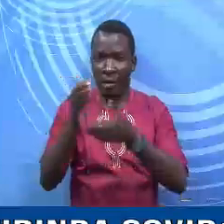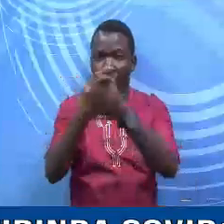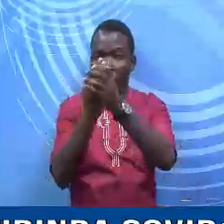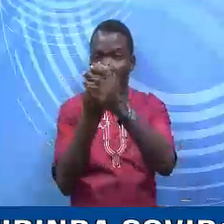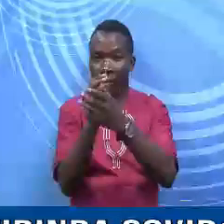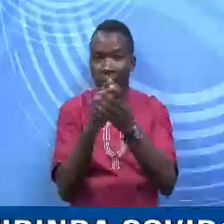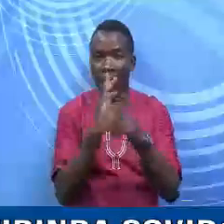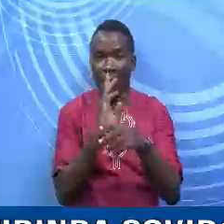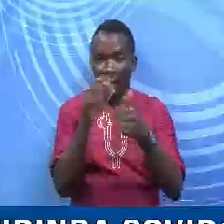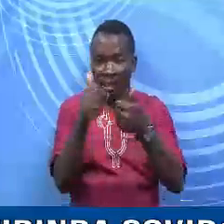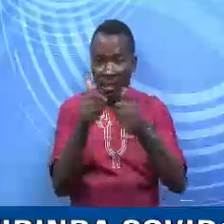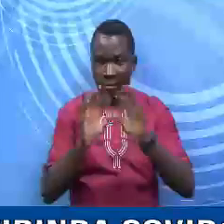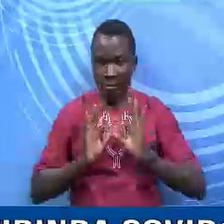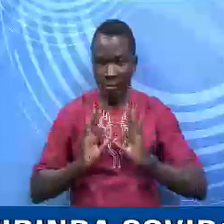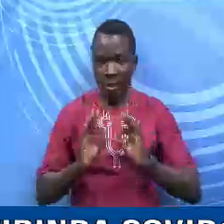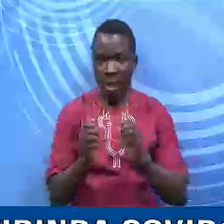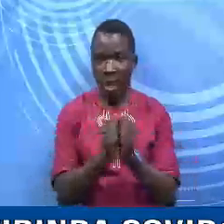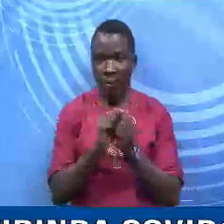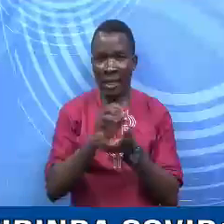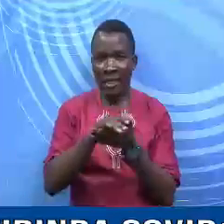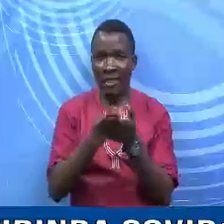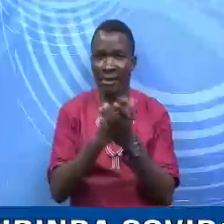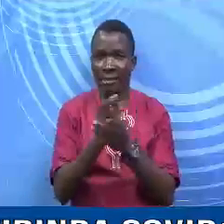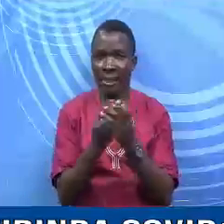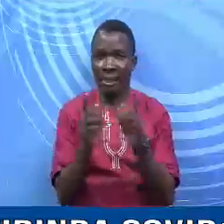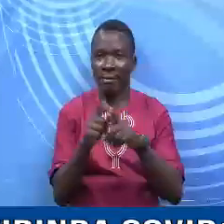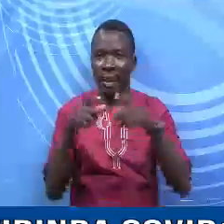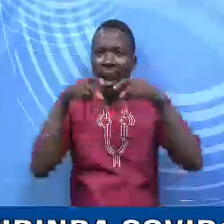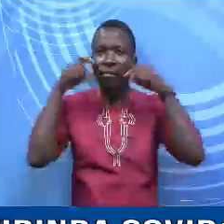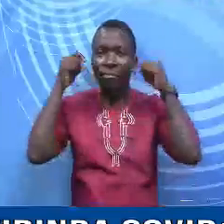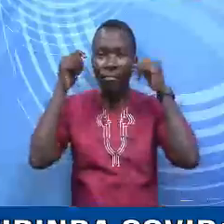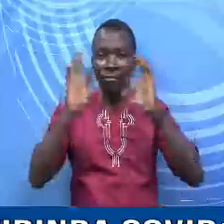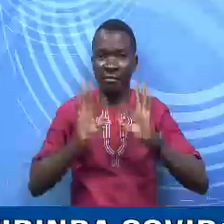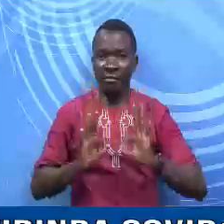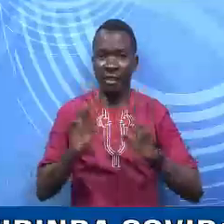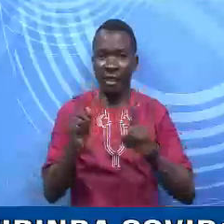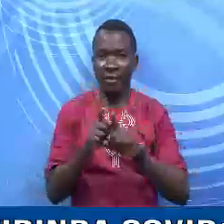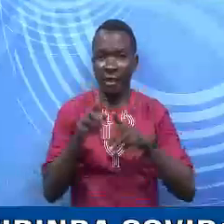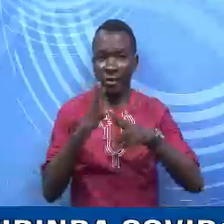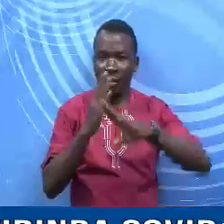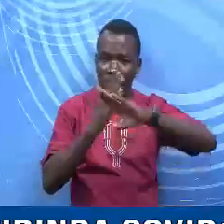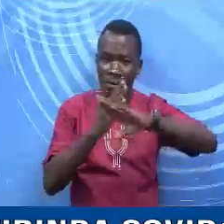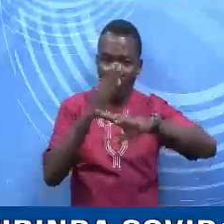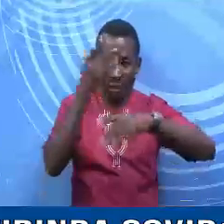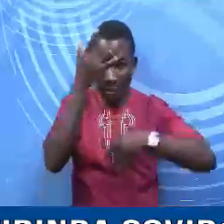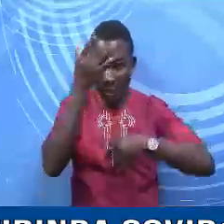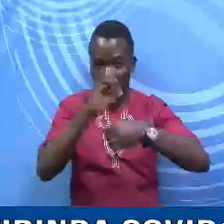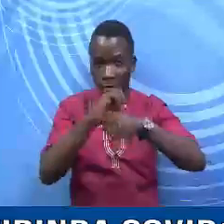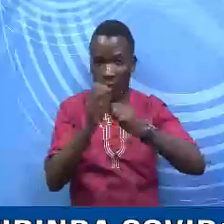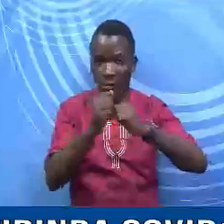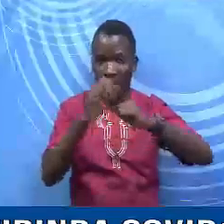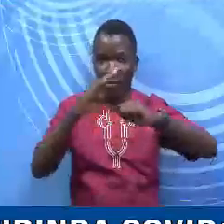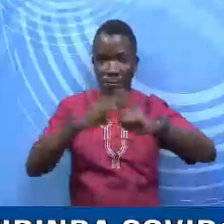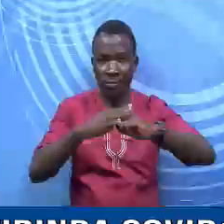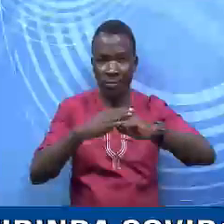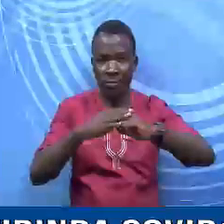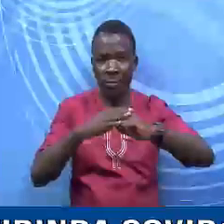n'amazi meza ndetse n'isabune, ndetse no kwambara agapfukamunwa neza nka kimwe mu bwirinzi bw'iki cyorezo cya